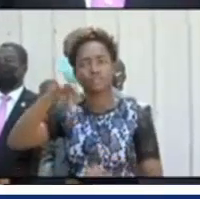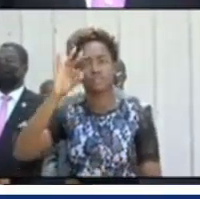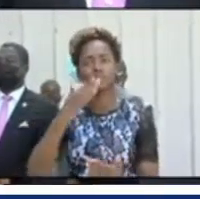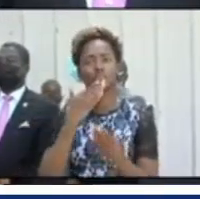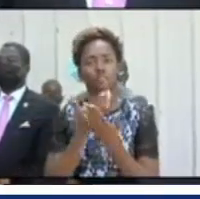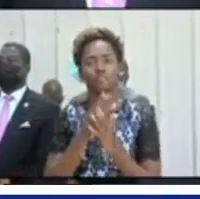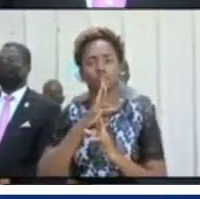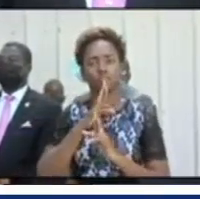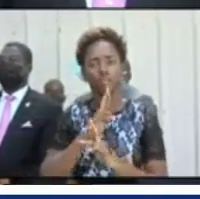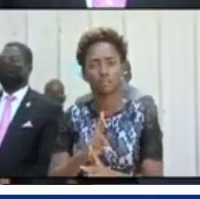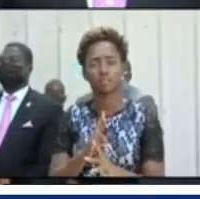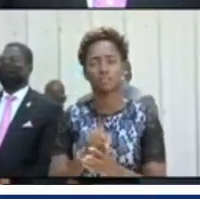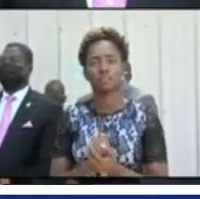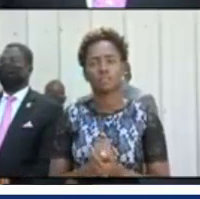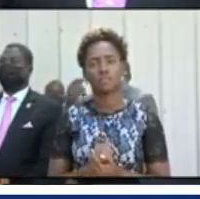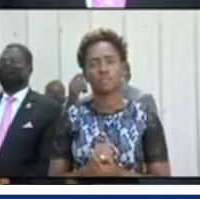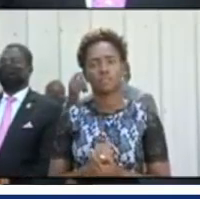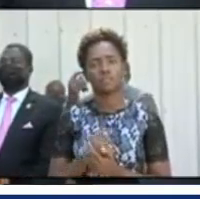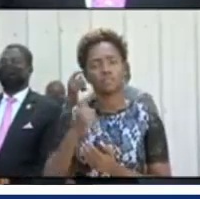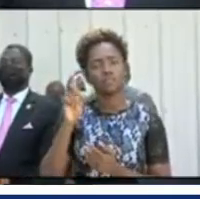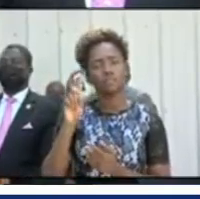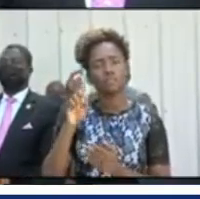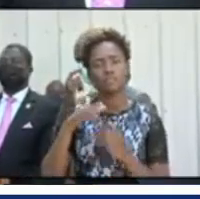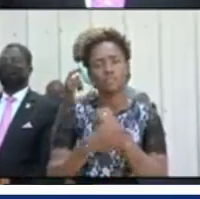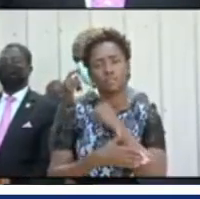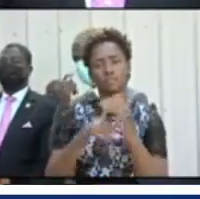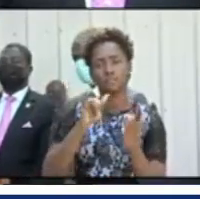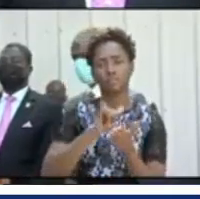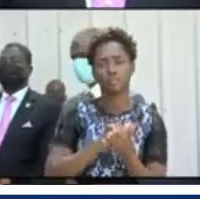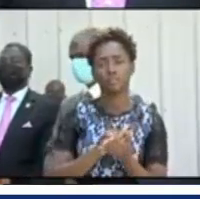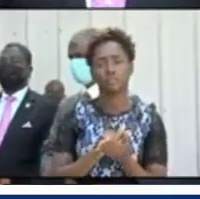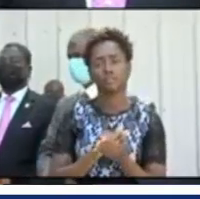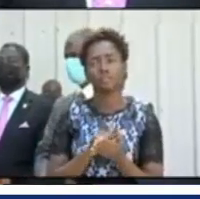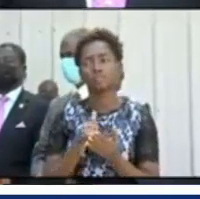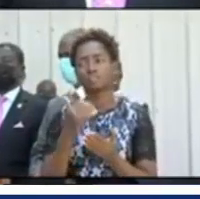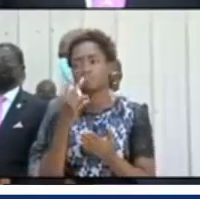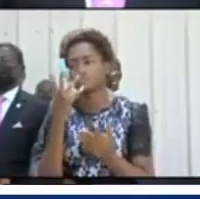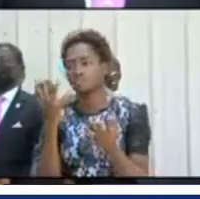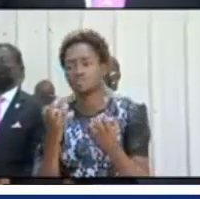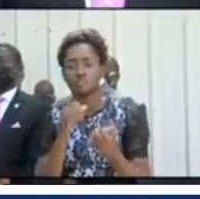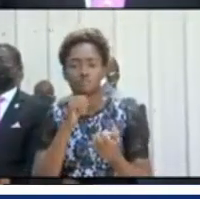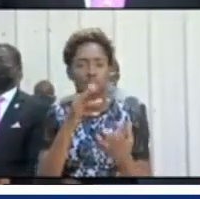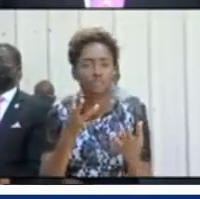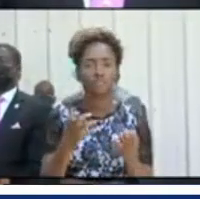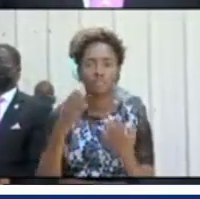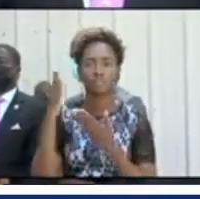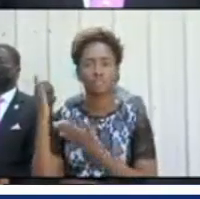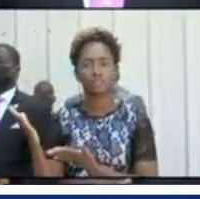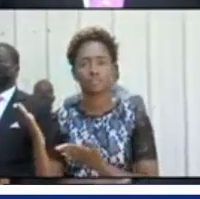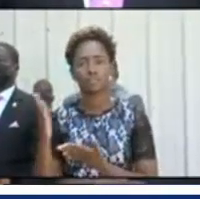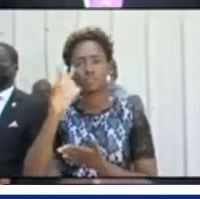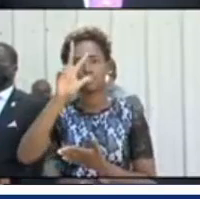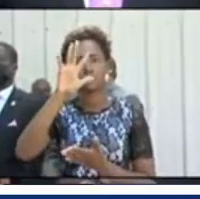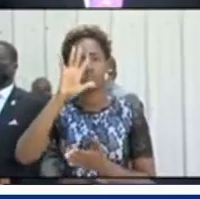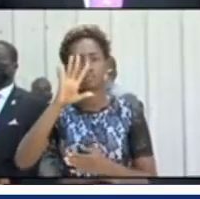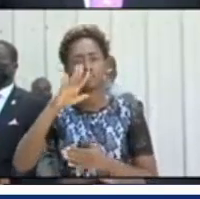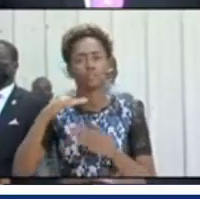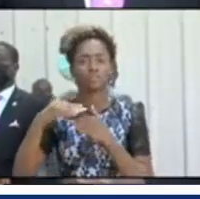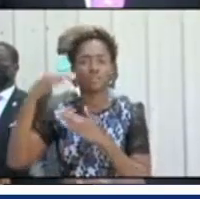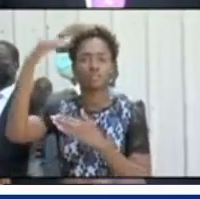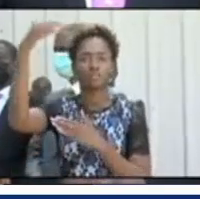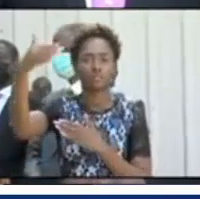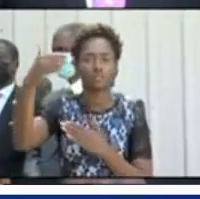bonne solution côté pays ça, parce que nous voulons bavler, moi-même, 37 ans après